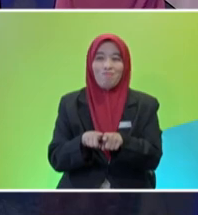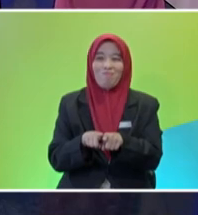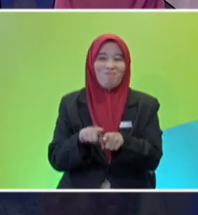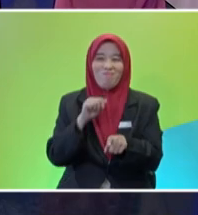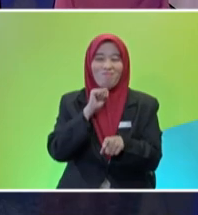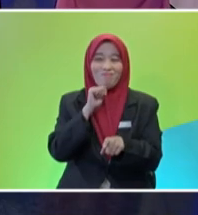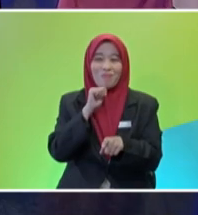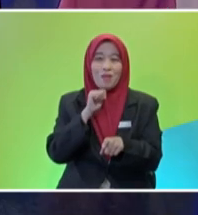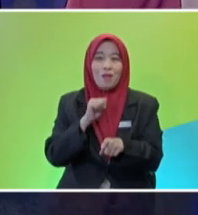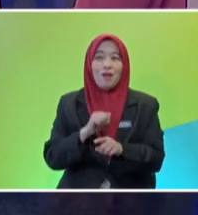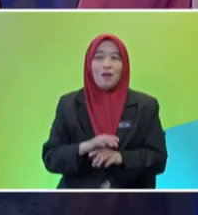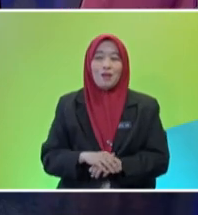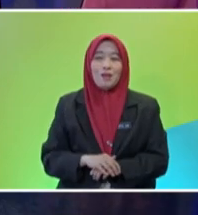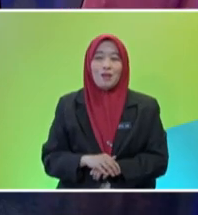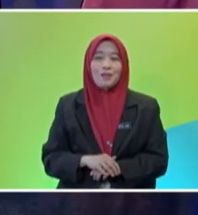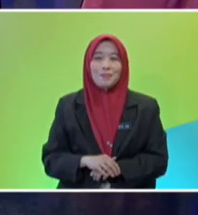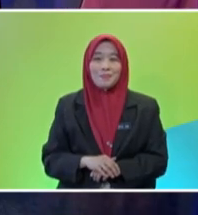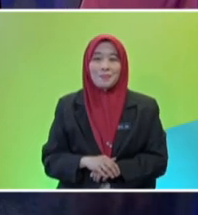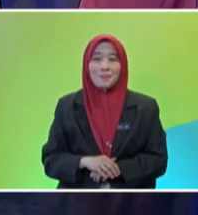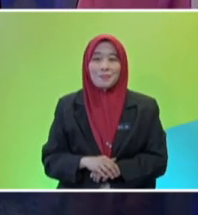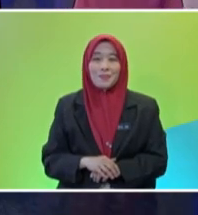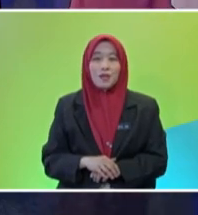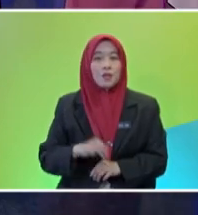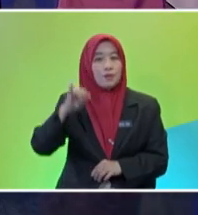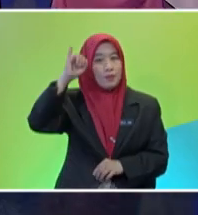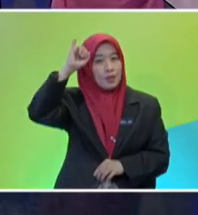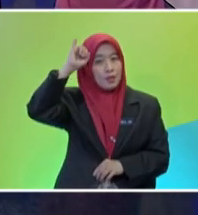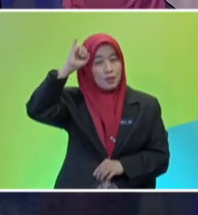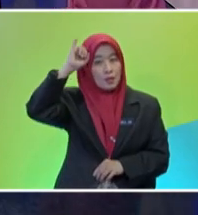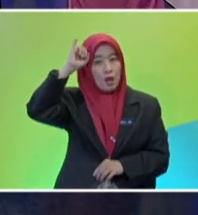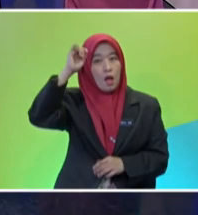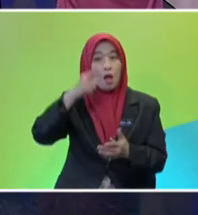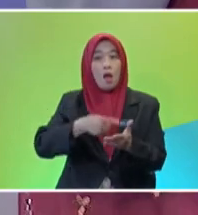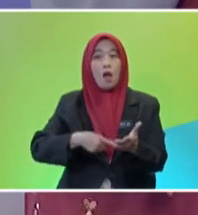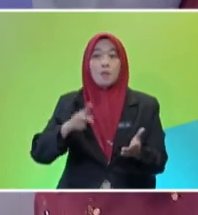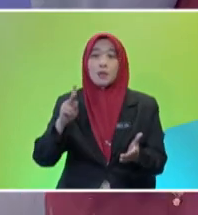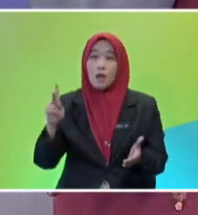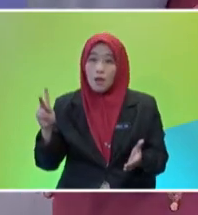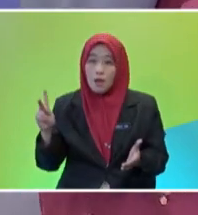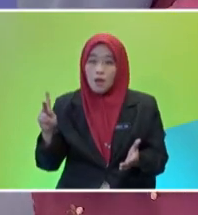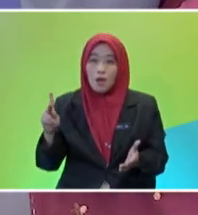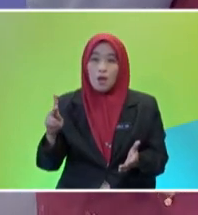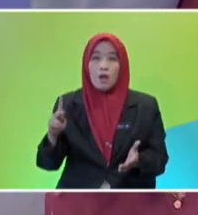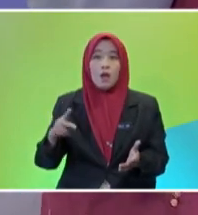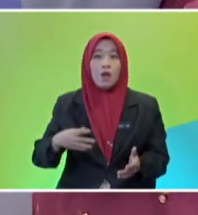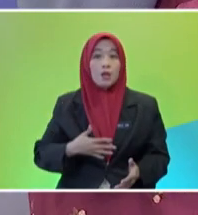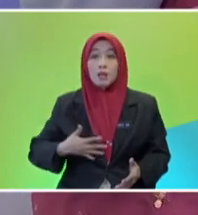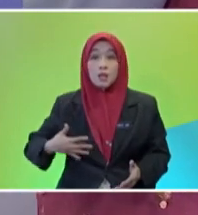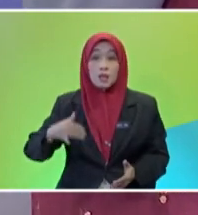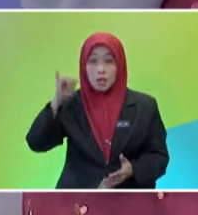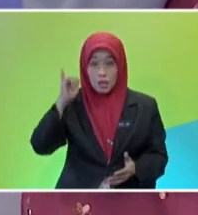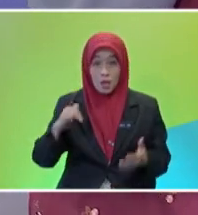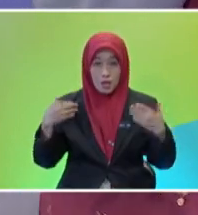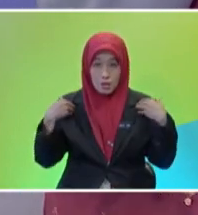Irfan tak sempat nak habiskan Irfan, besok ni. Okay. Jadi Irfan, yeah. apakah deria yang terlibat